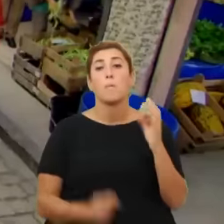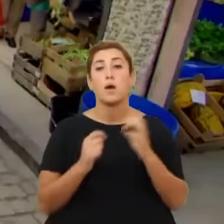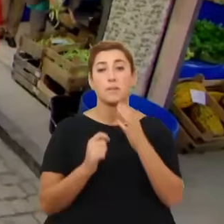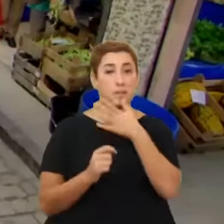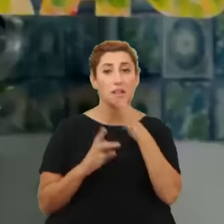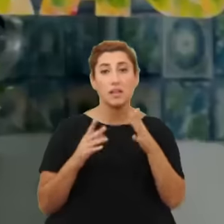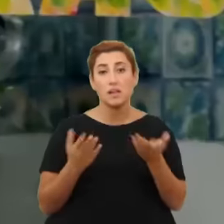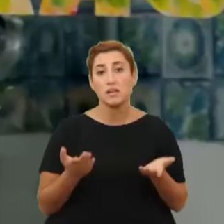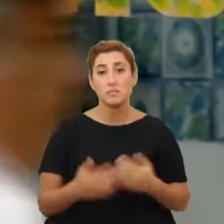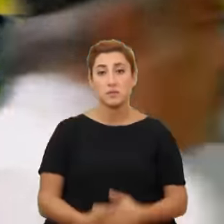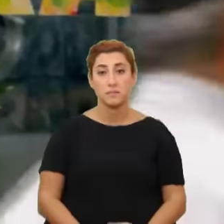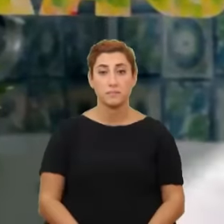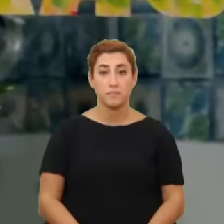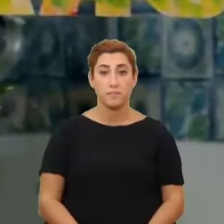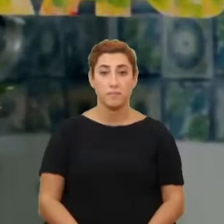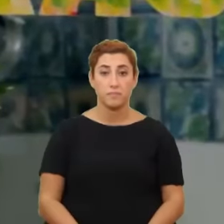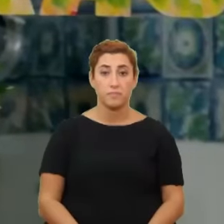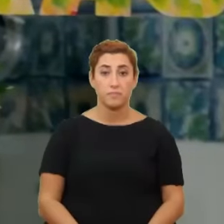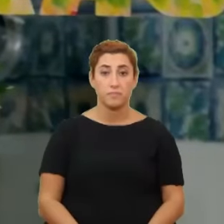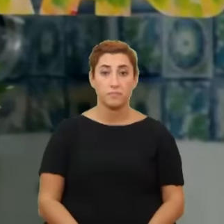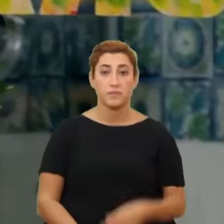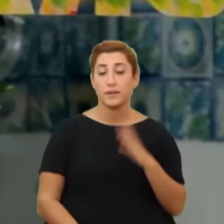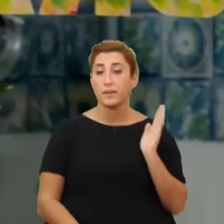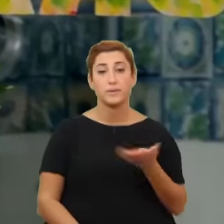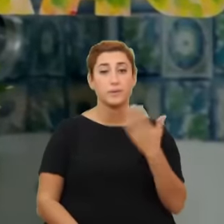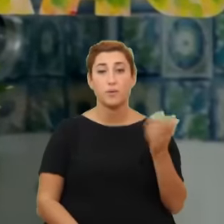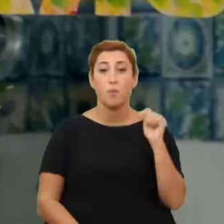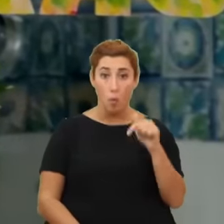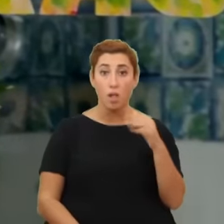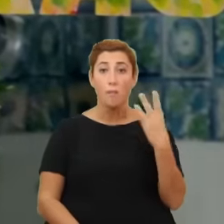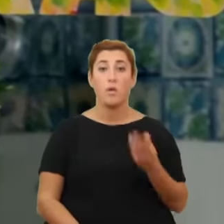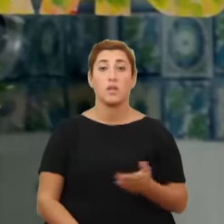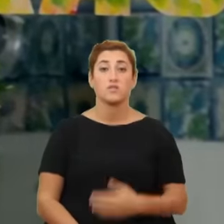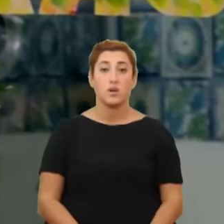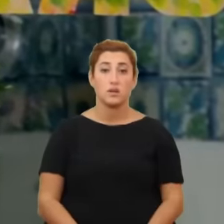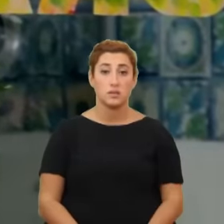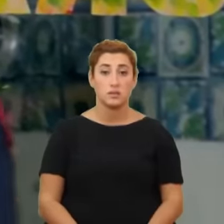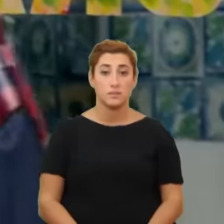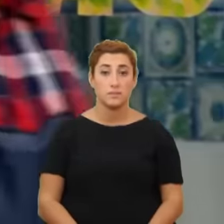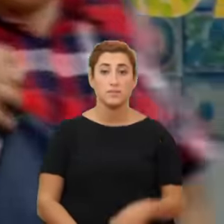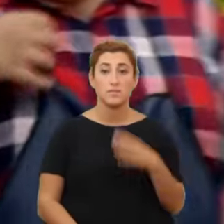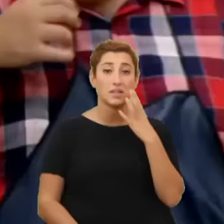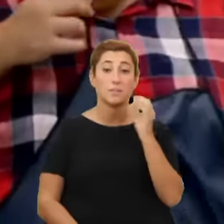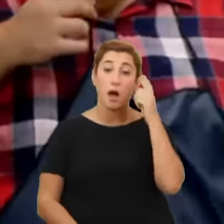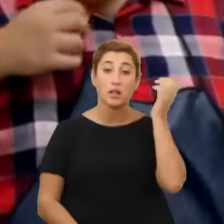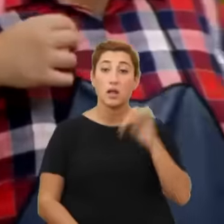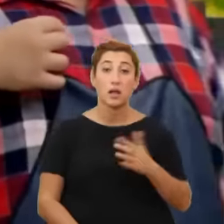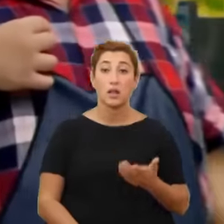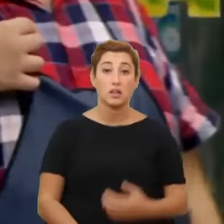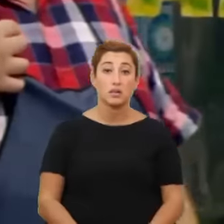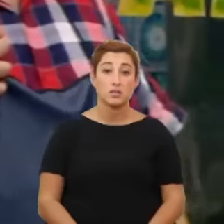Bahtiyar, bildiğin gibi işte abiciğim ya. Dükkanı kapadım. Of, of. Böyle mi olacaktı ya? Kimin aklına gelirdik?